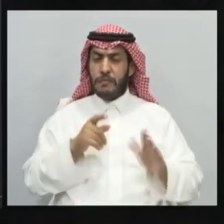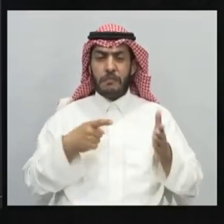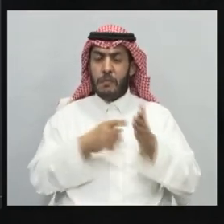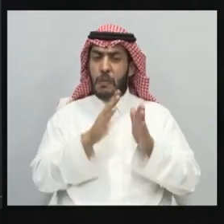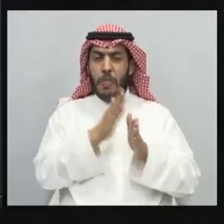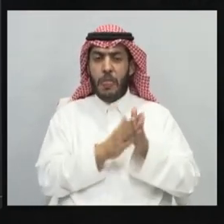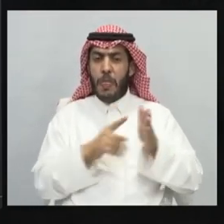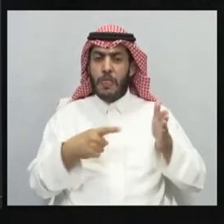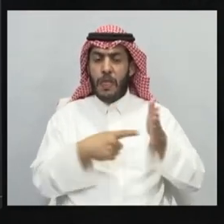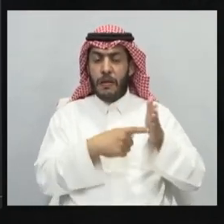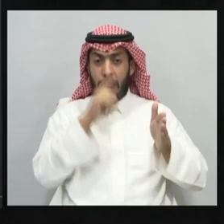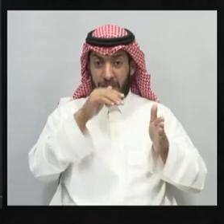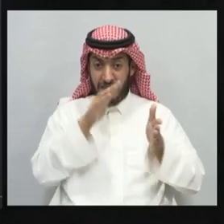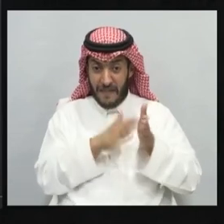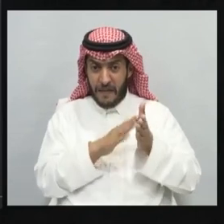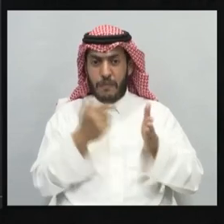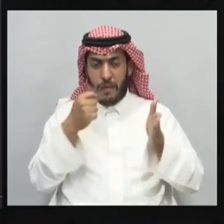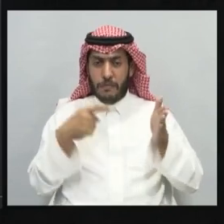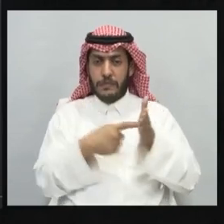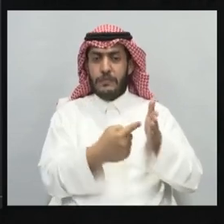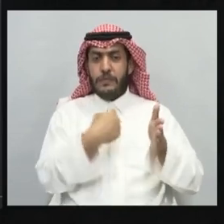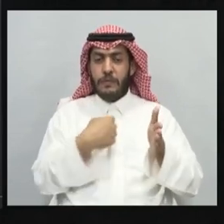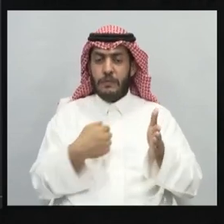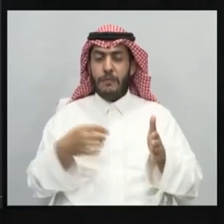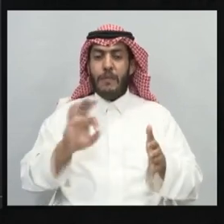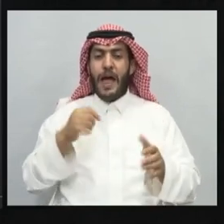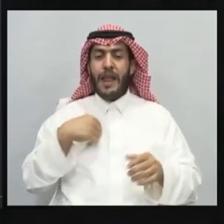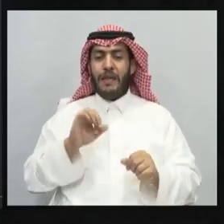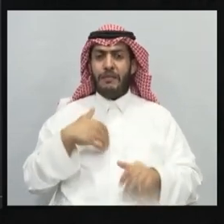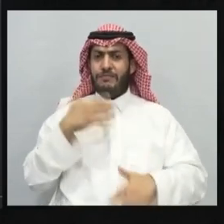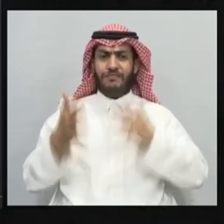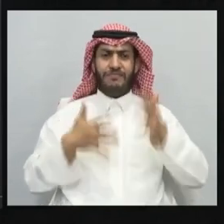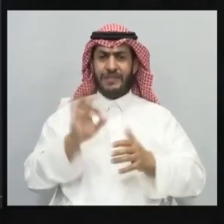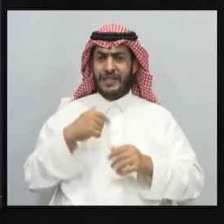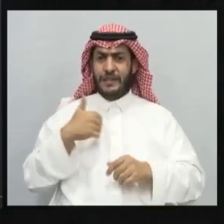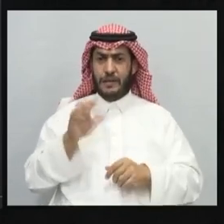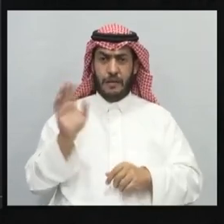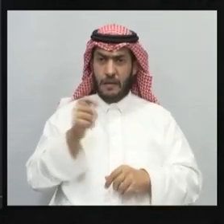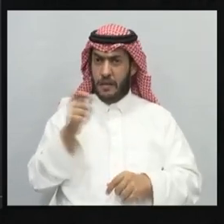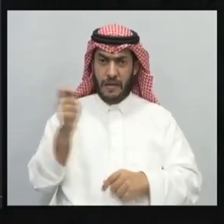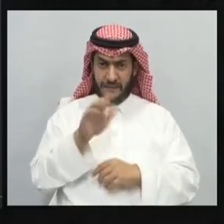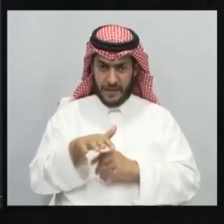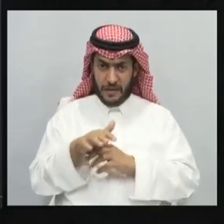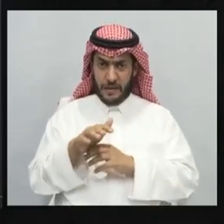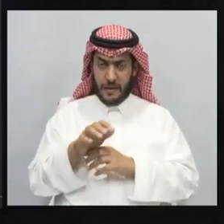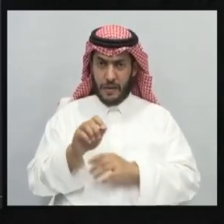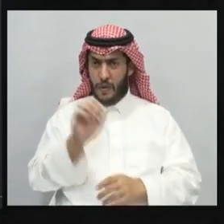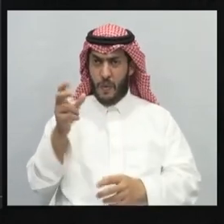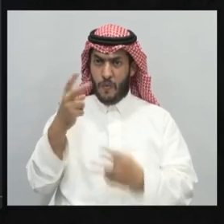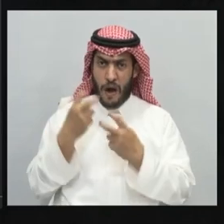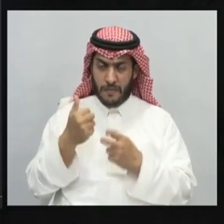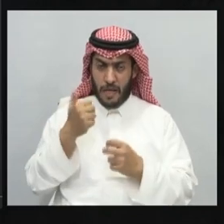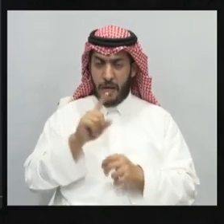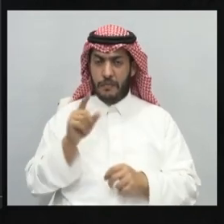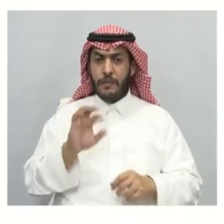شيء قدامها لو في شيء قدامها اكيد انه يرتد انا الحين لما احرك يدي كذا مثلا هل في شيء قدامي في يدي هل في شيء بوقف يدي